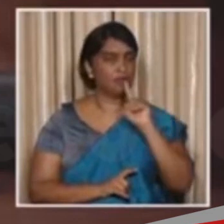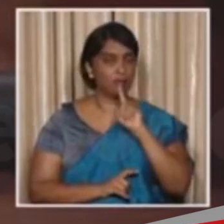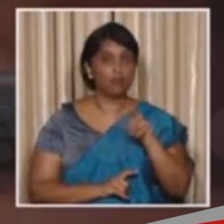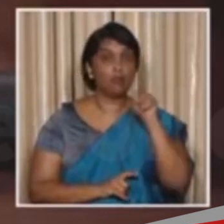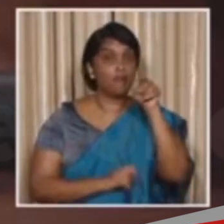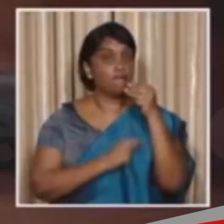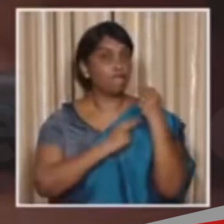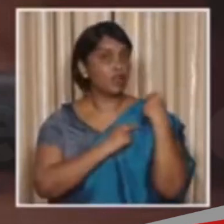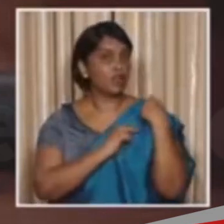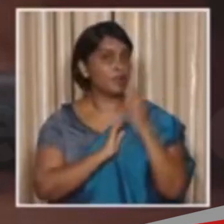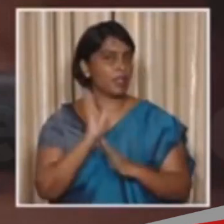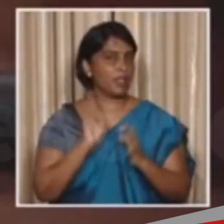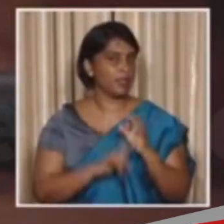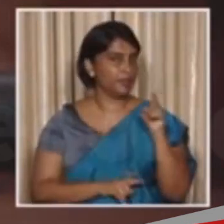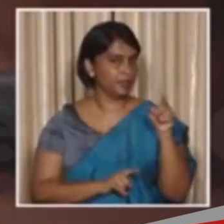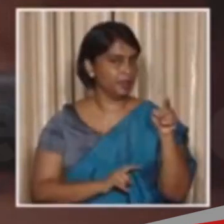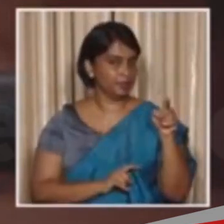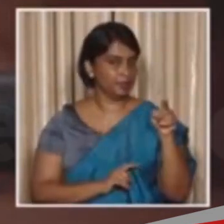භාර අමාත්‍යවරයා.